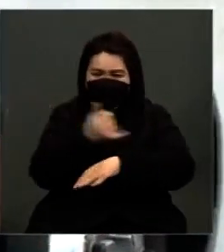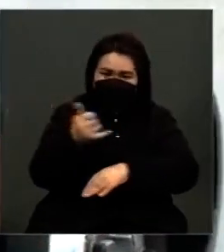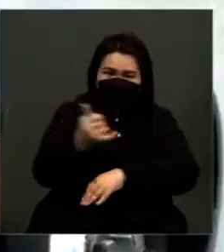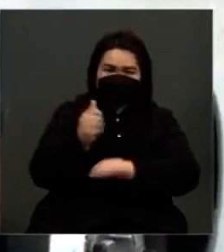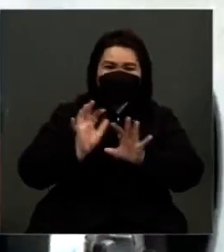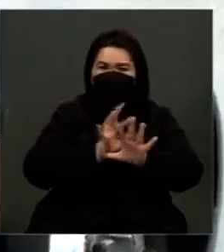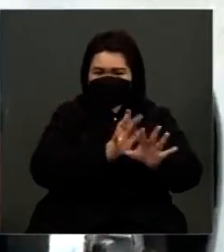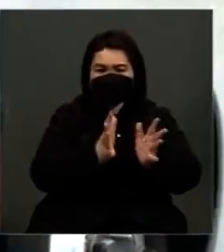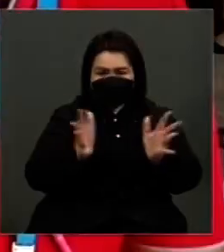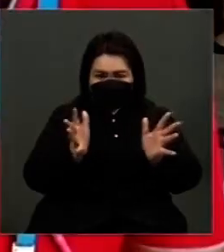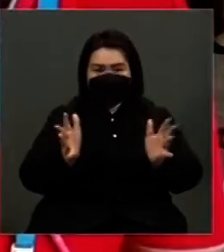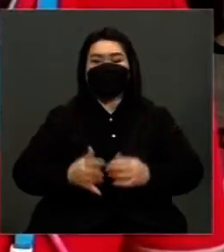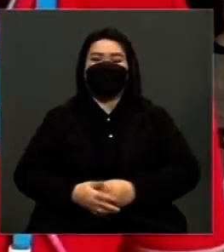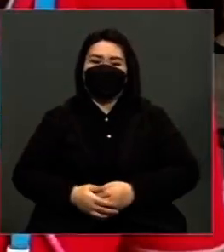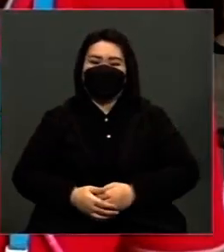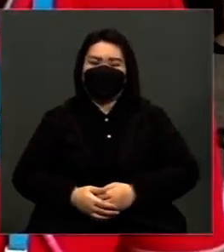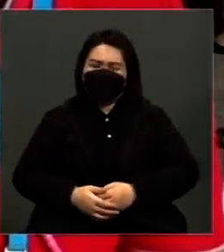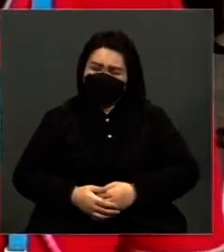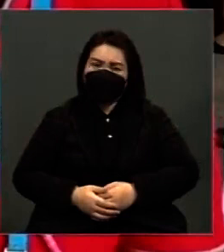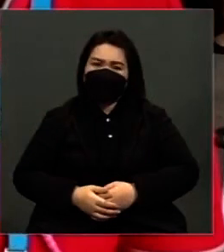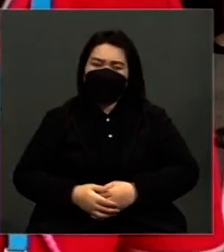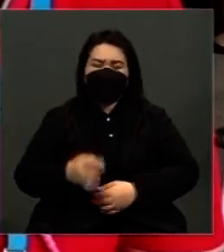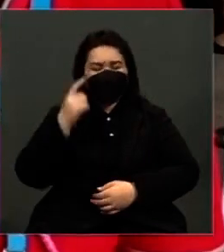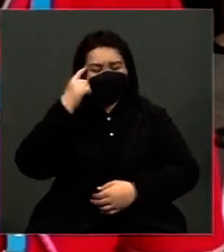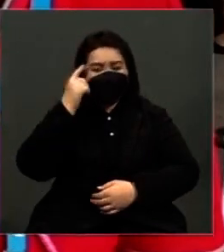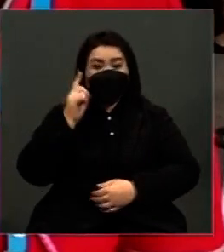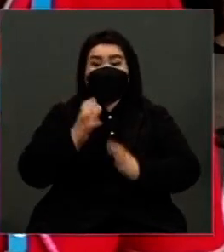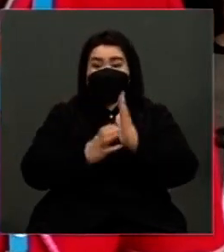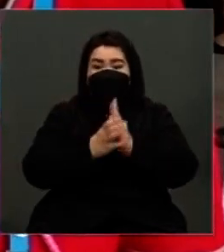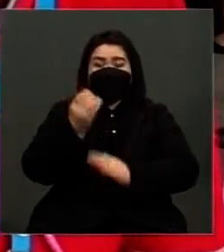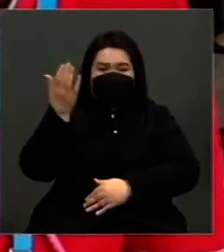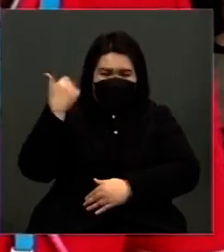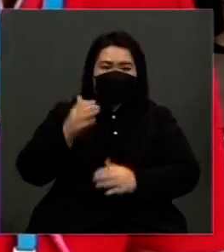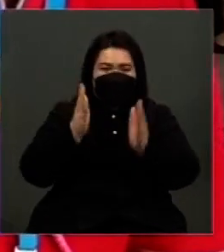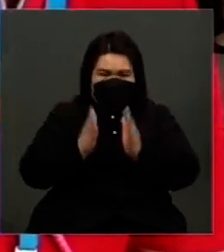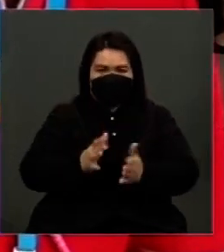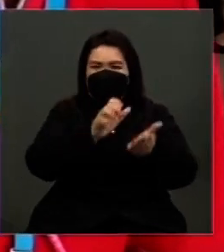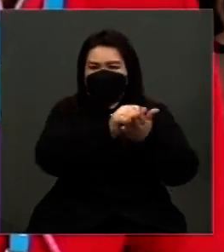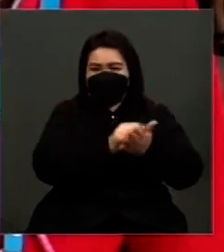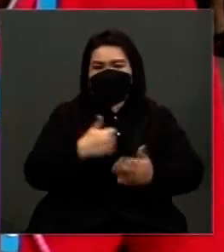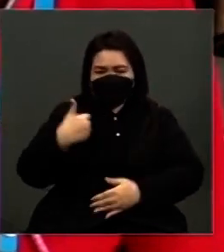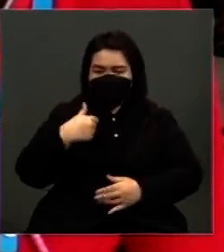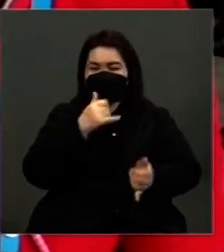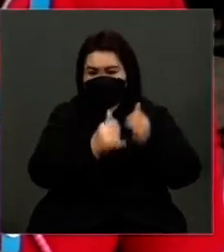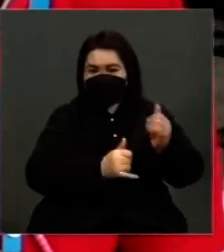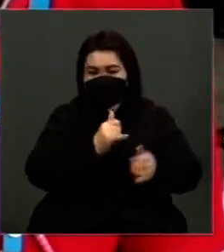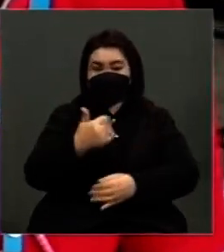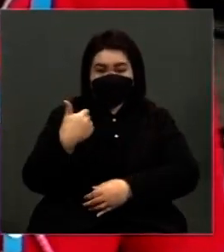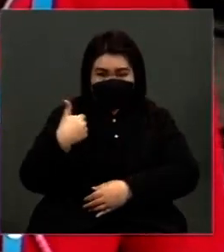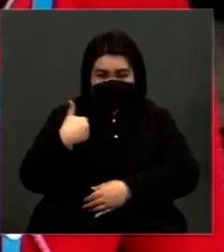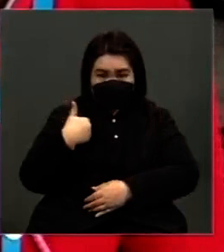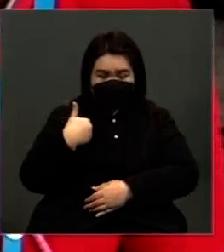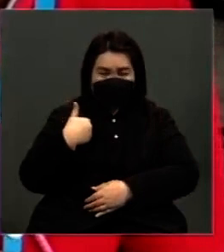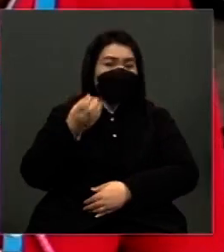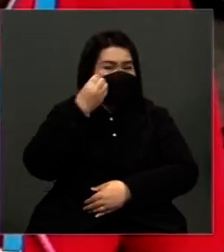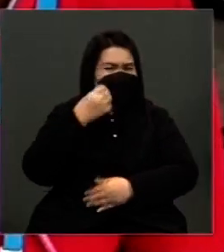ครับ เริ่มหนาแน่นตั้งแต่อาทิตย์ที่แล้วมาครับอาทิตย์ที่ผ่านมาเนี่ยครับเริ่มหนาแน่นไปครับเพราะผู้โดยสารก็เดินทางตลอด